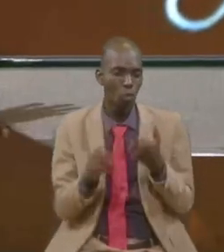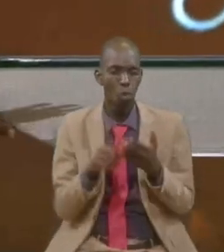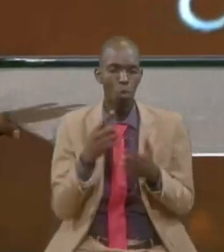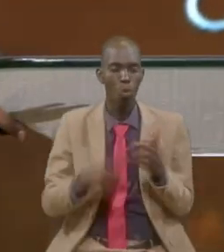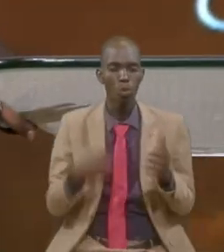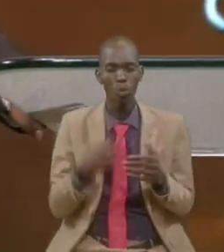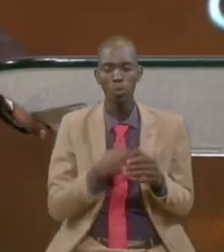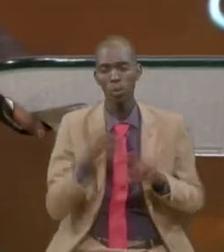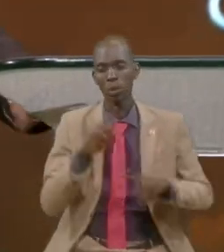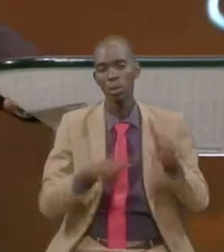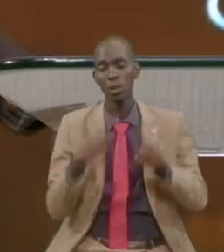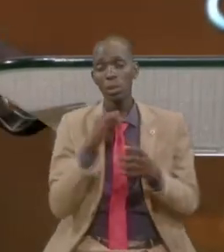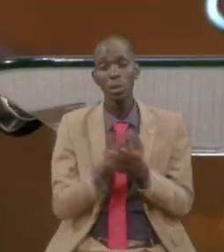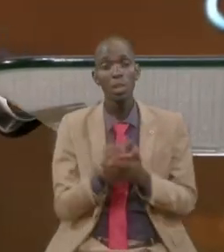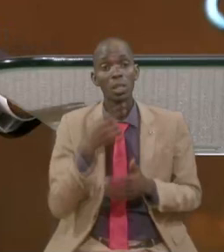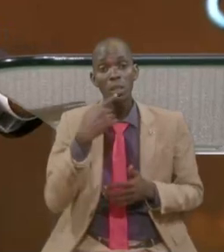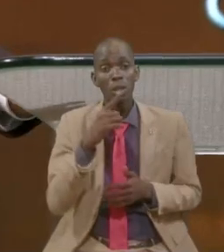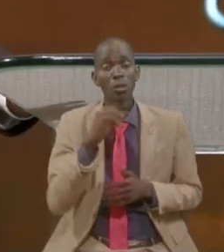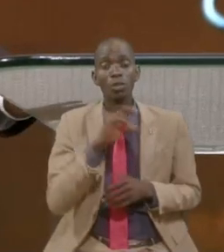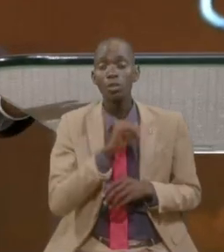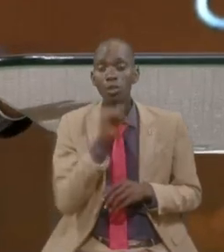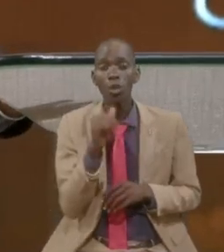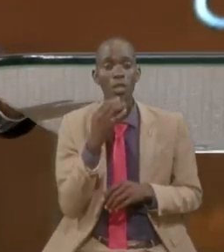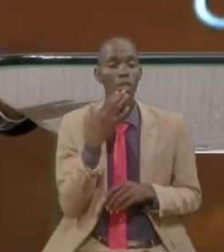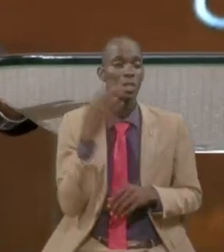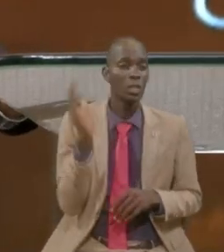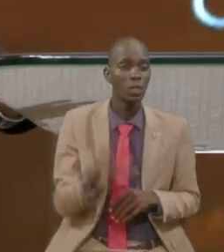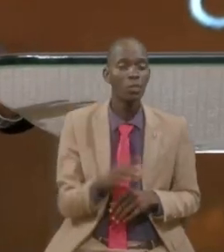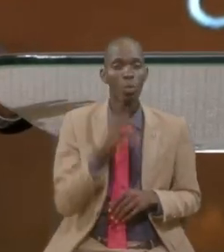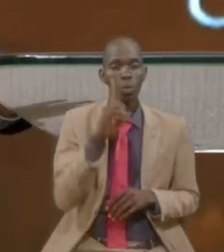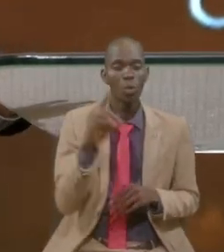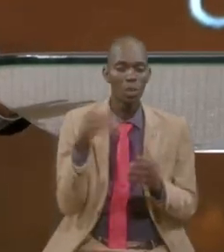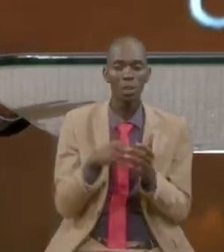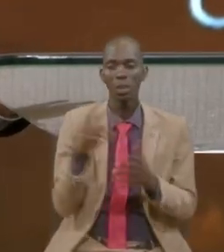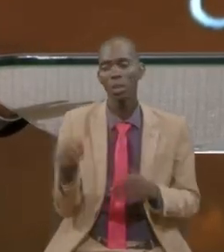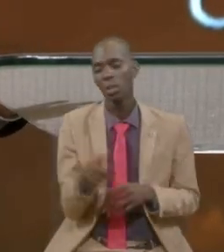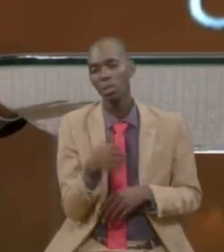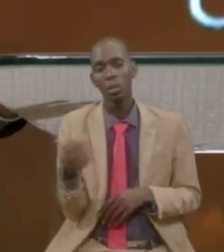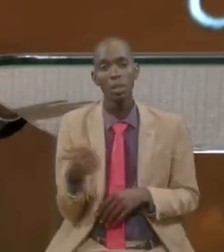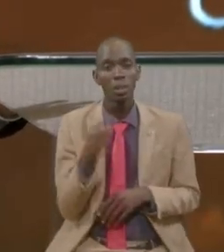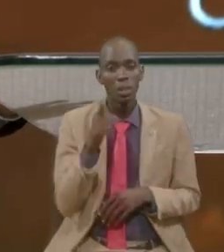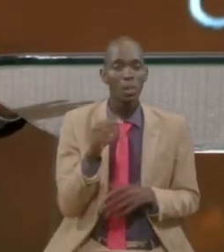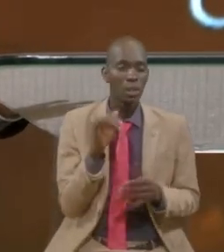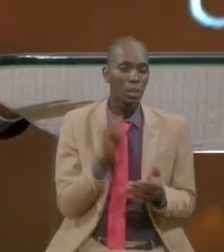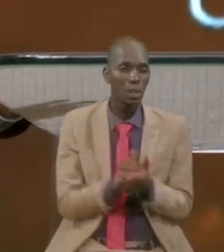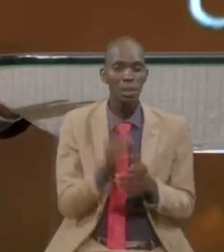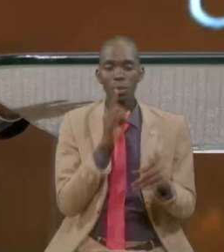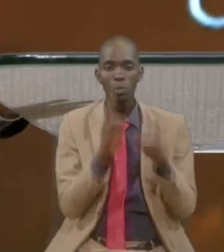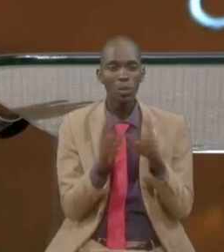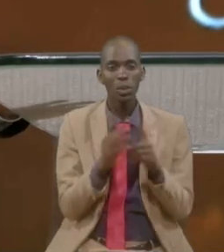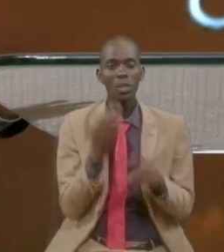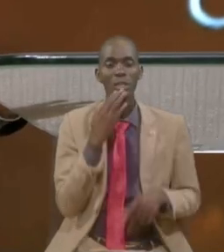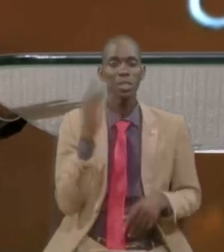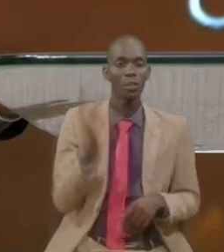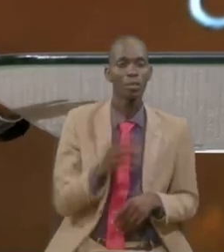notre conversation. Et Dieu, il dit de ne pas parler mal l'un